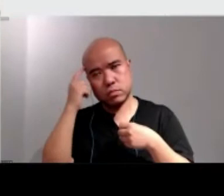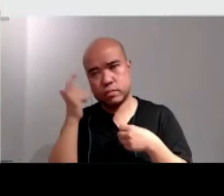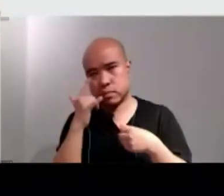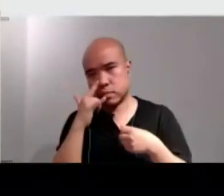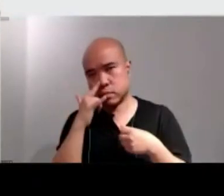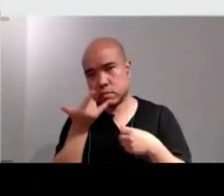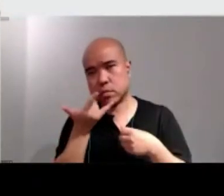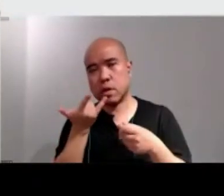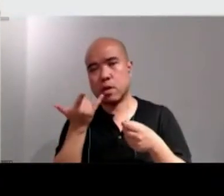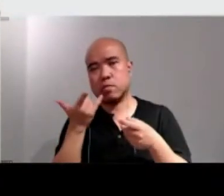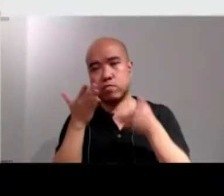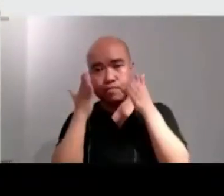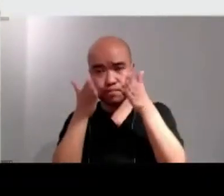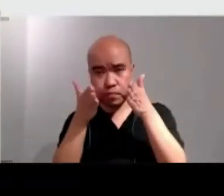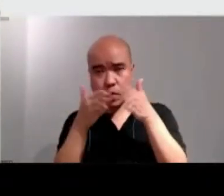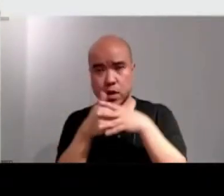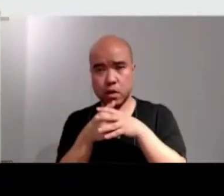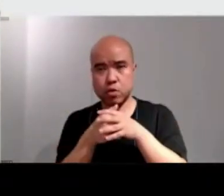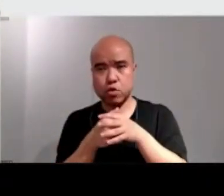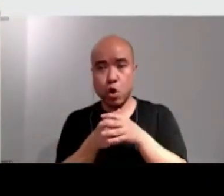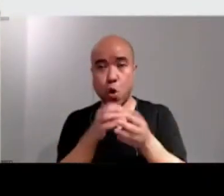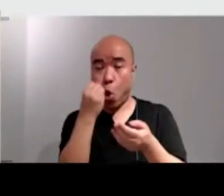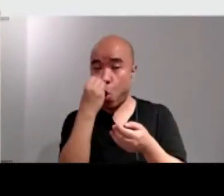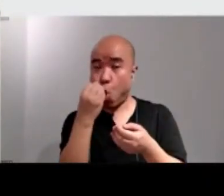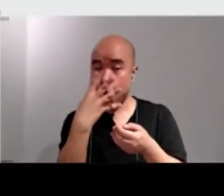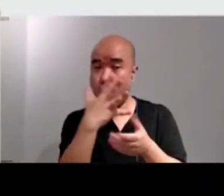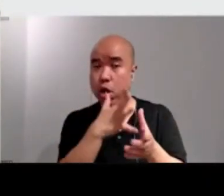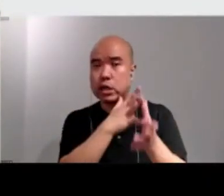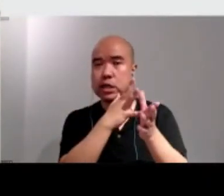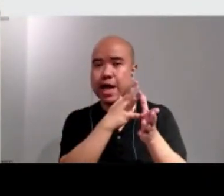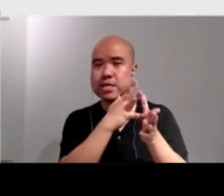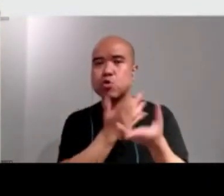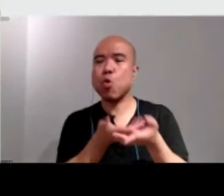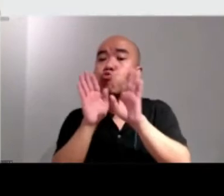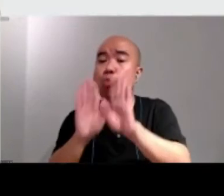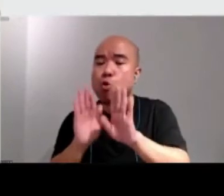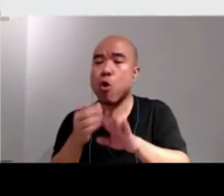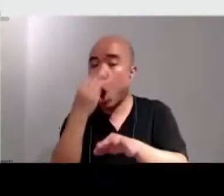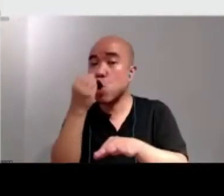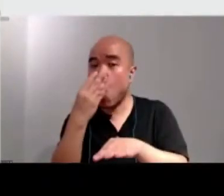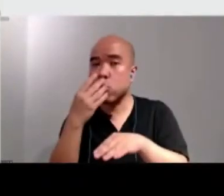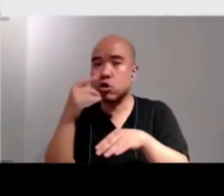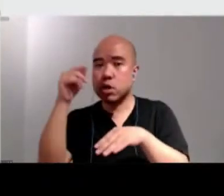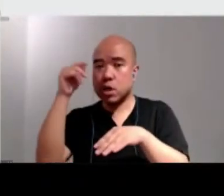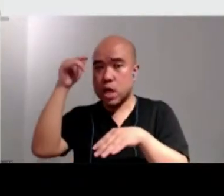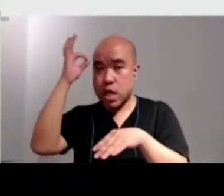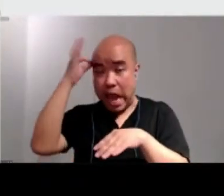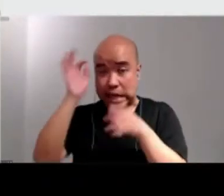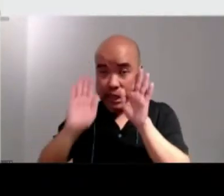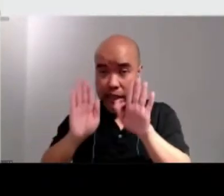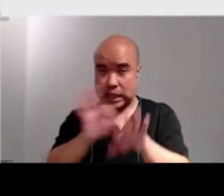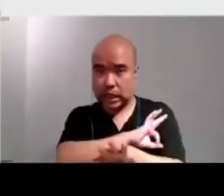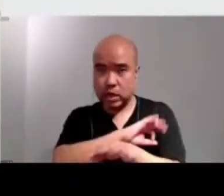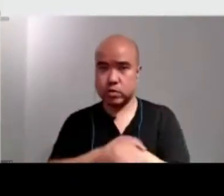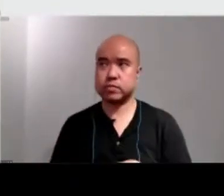方向，我們要做一些本地遊，推廣一些本地的慈善機構的，我希望接下來下一年可以實行。本地遊大